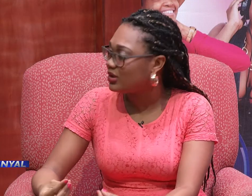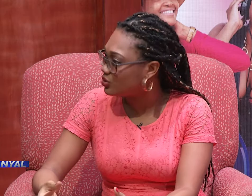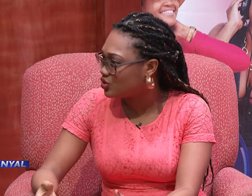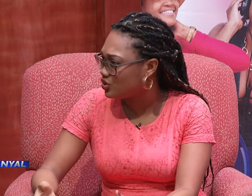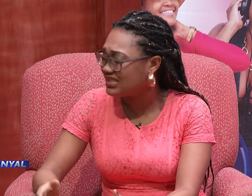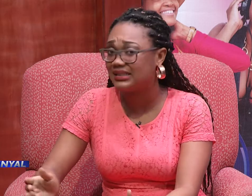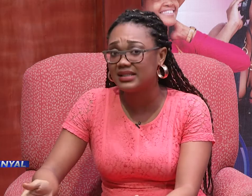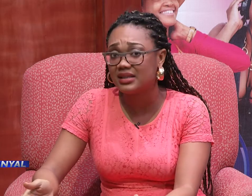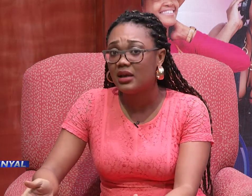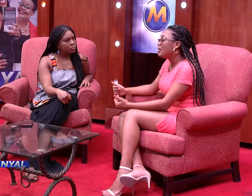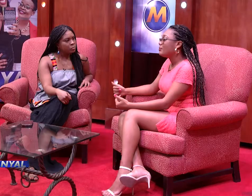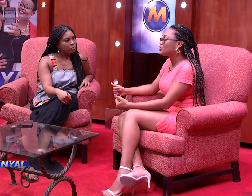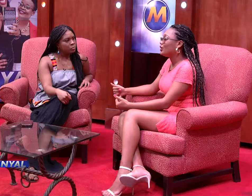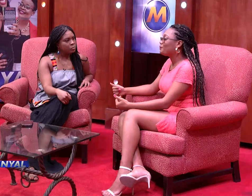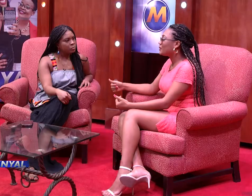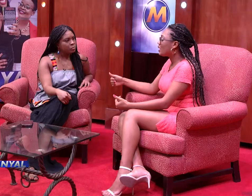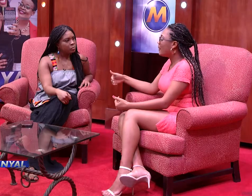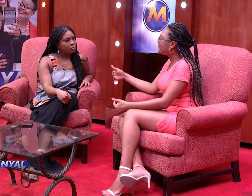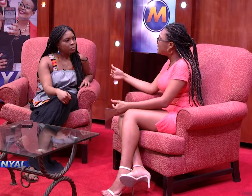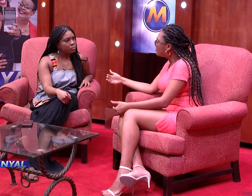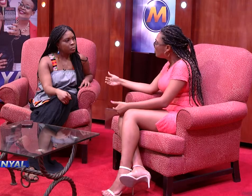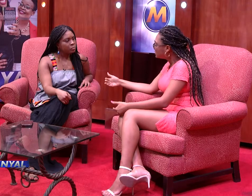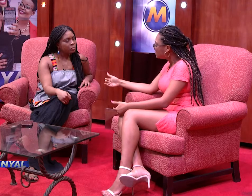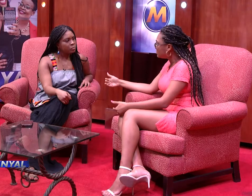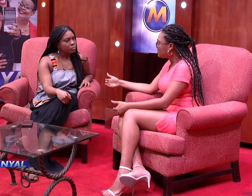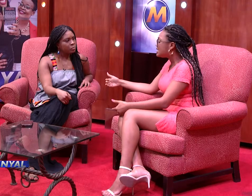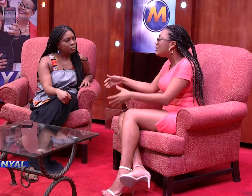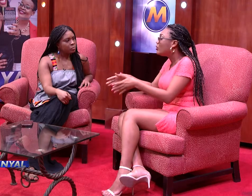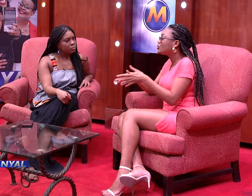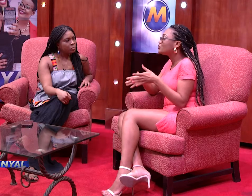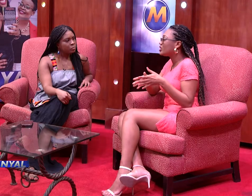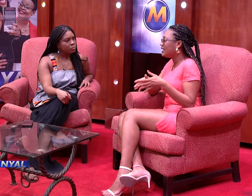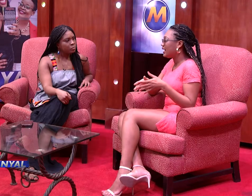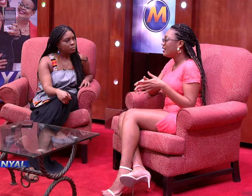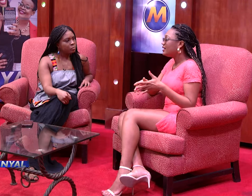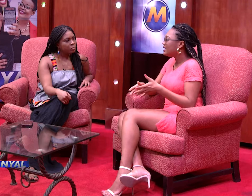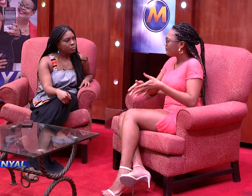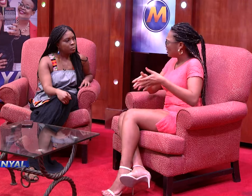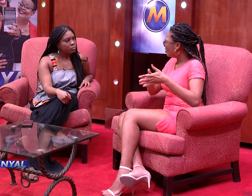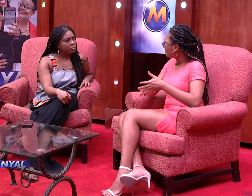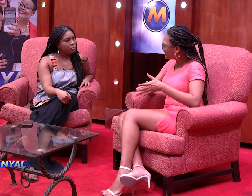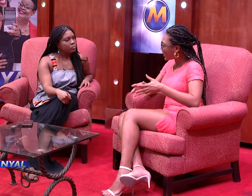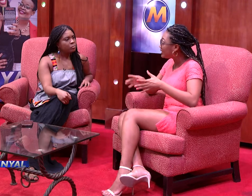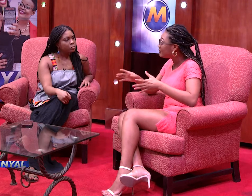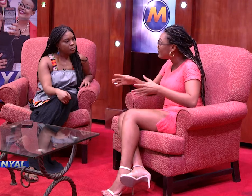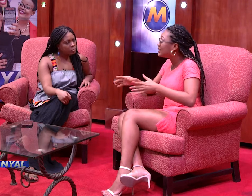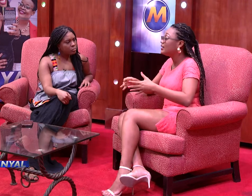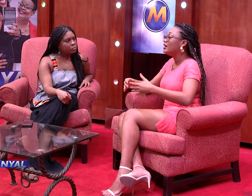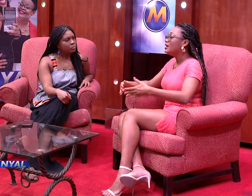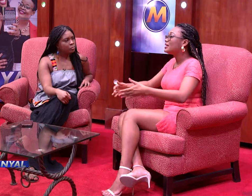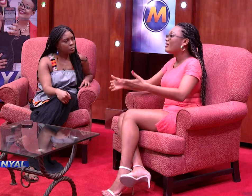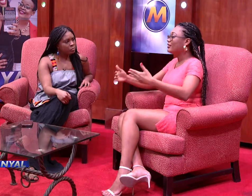et peigne du jeu. Et c'est triste parce que grand pile monde qui dans le monde culturel là, qui fait de l'eau déjà, qui rêvait